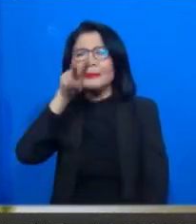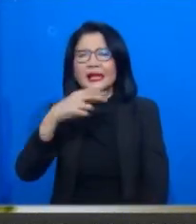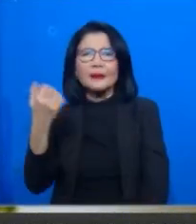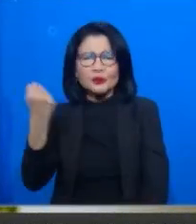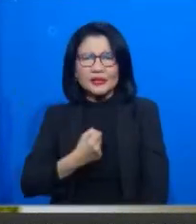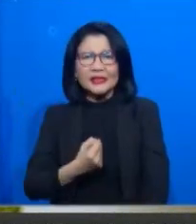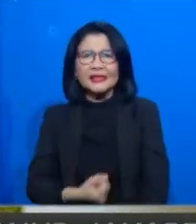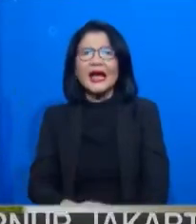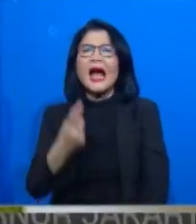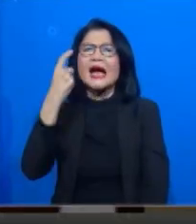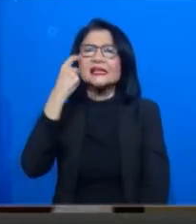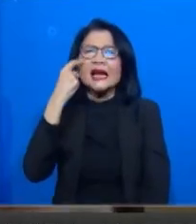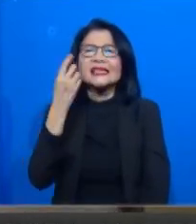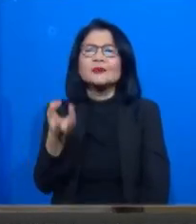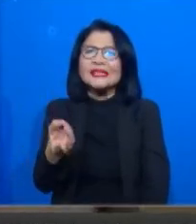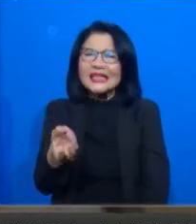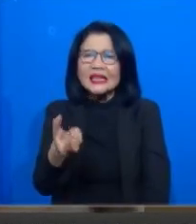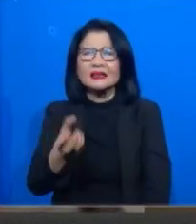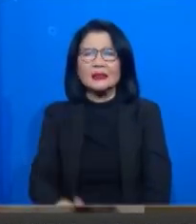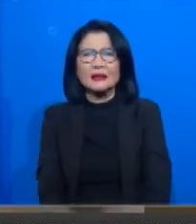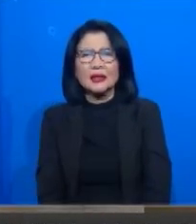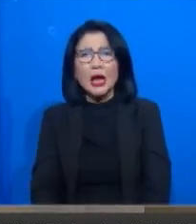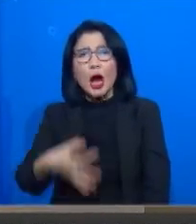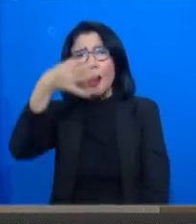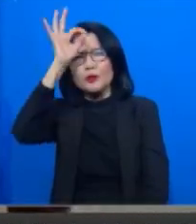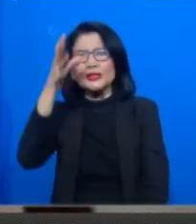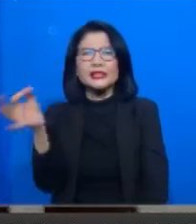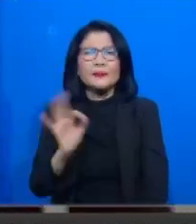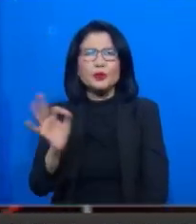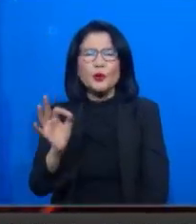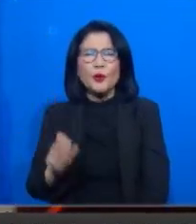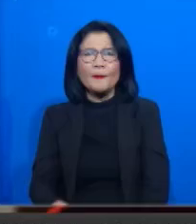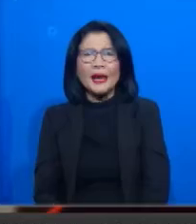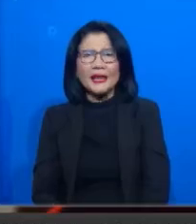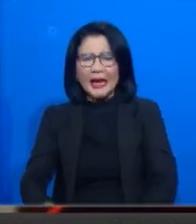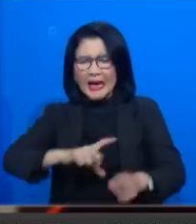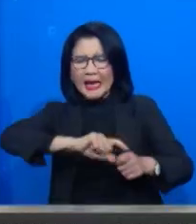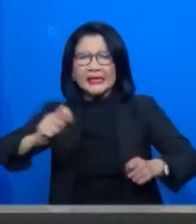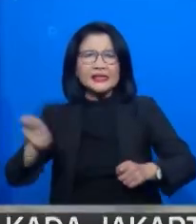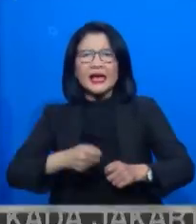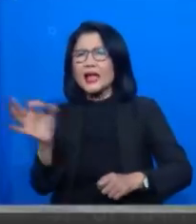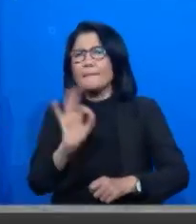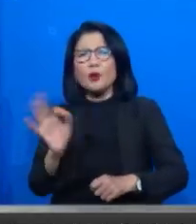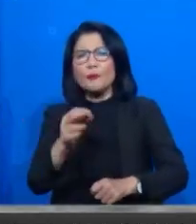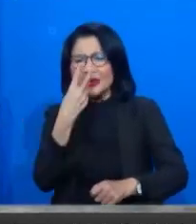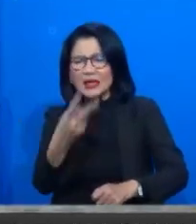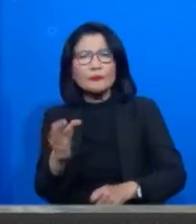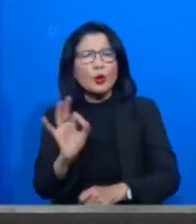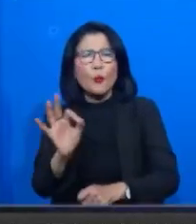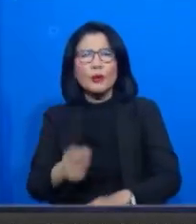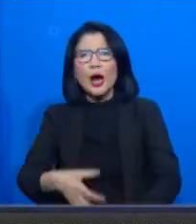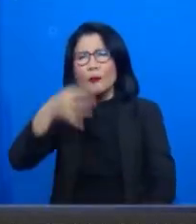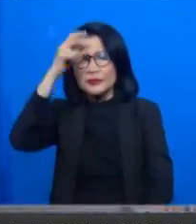minimnya saksi di lapangan. Polisi juga belum menemukan jejak dan senjata pelaku. Polisi